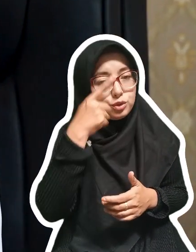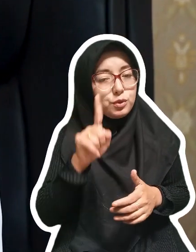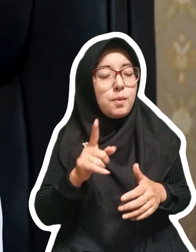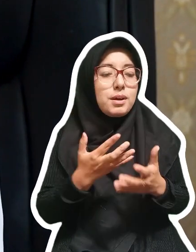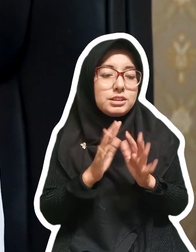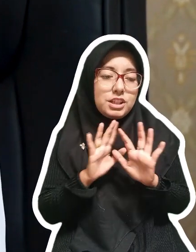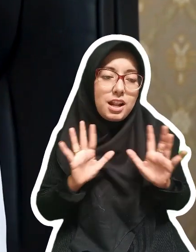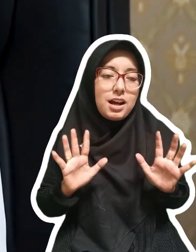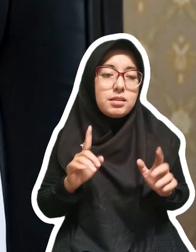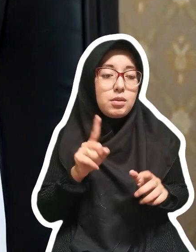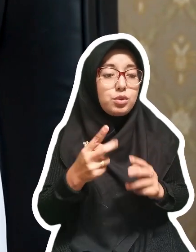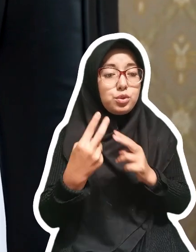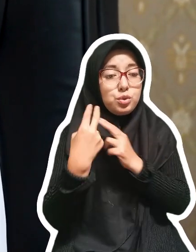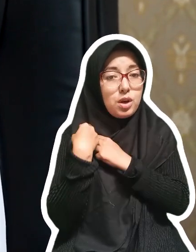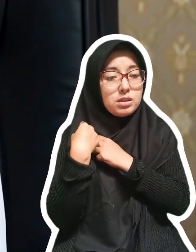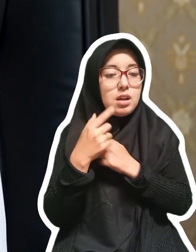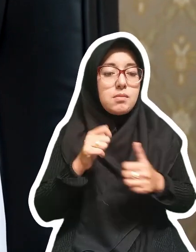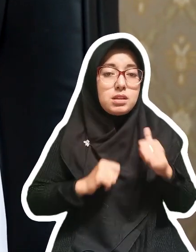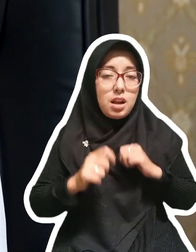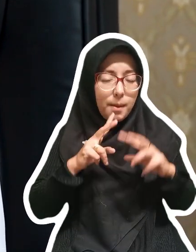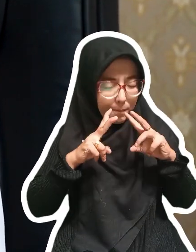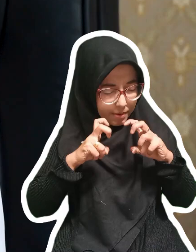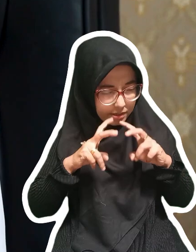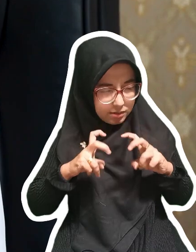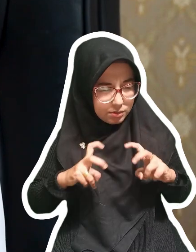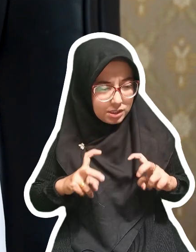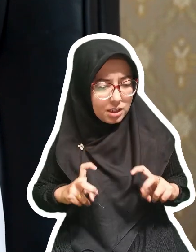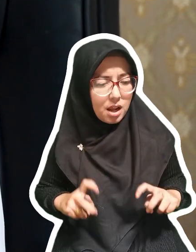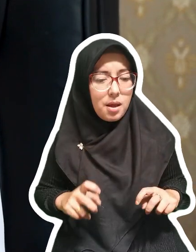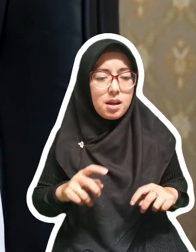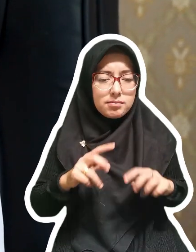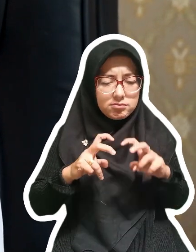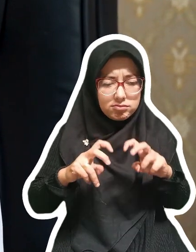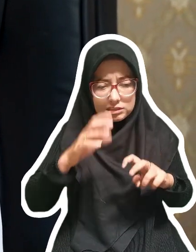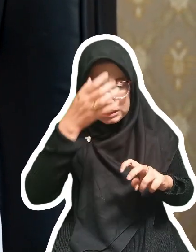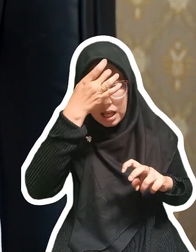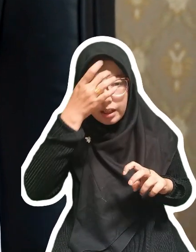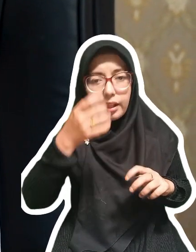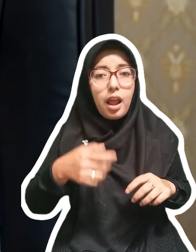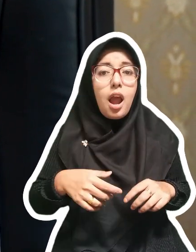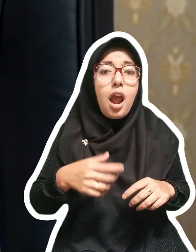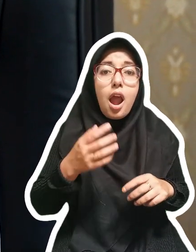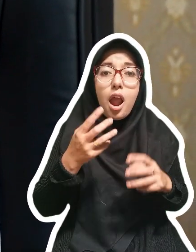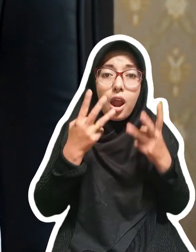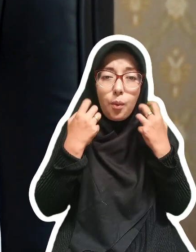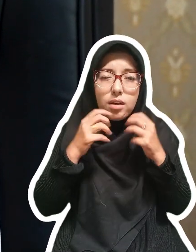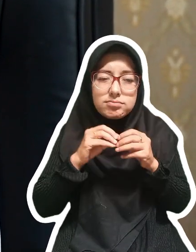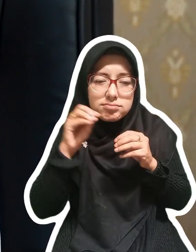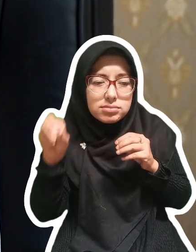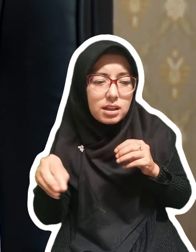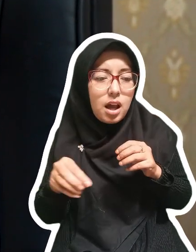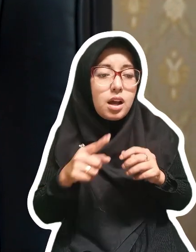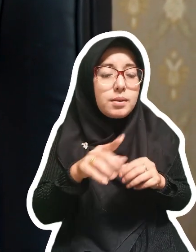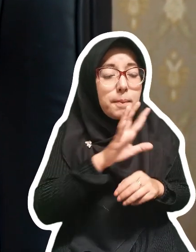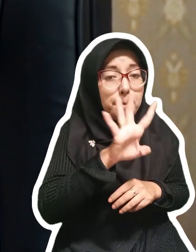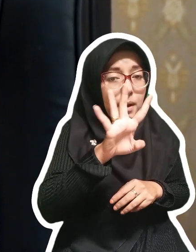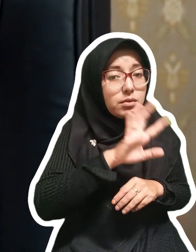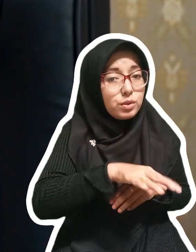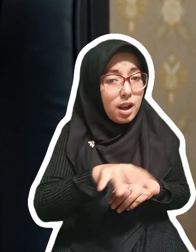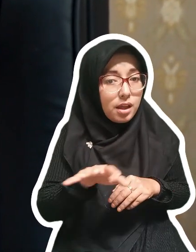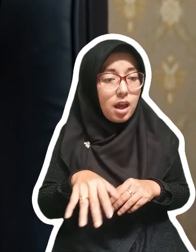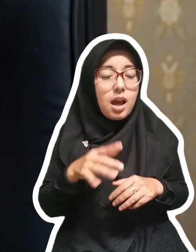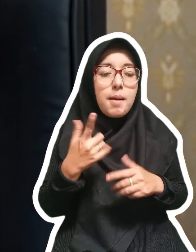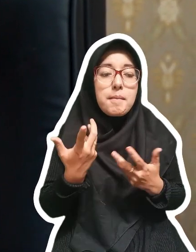masyarakat melalui tugasnya, yaitu melaksanakan pengujian dan pengidentifikasian penyakit hewan menular di 4 wilayah,